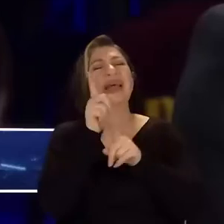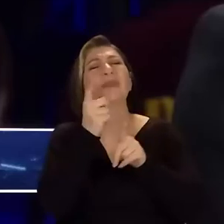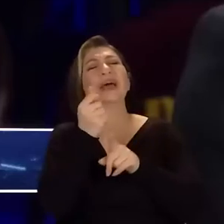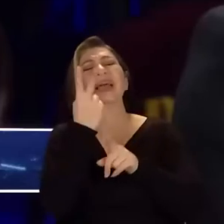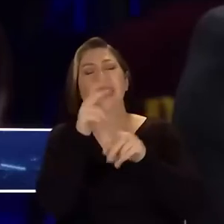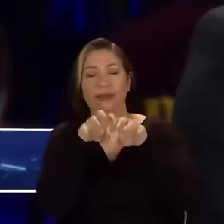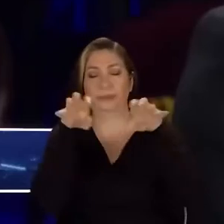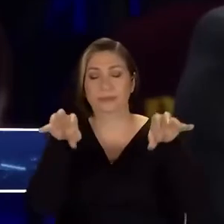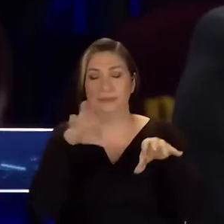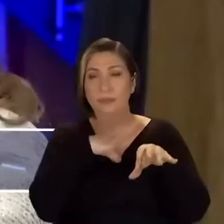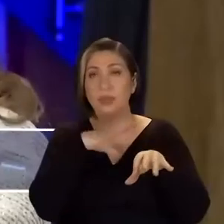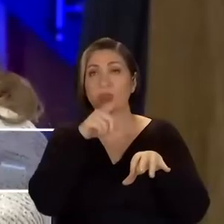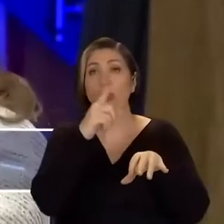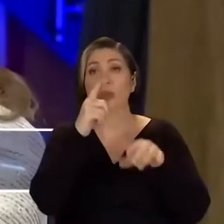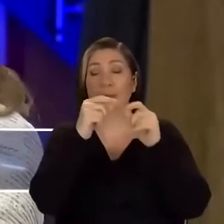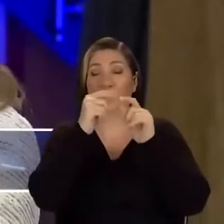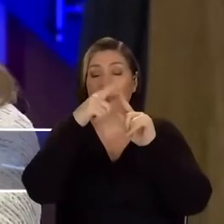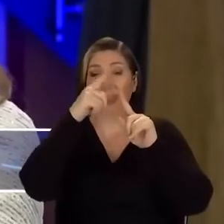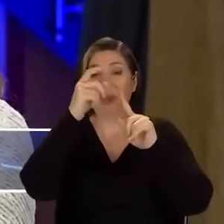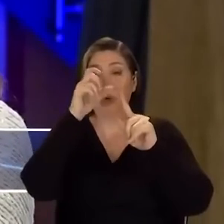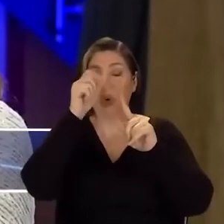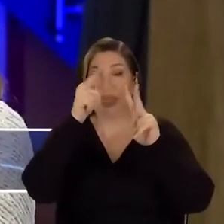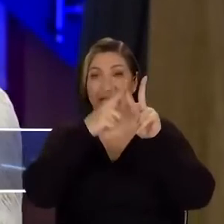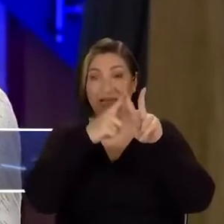ayıralım. Bunlar bir coin, bir de